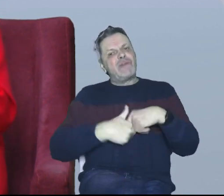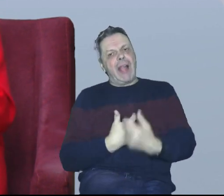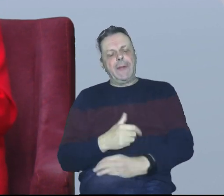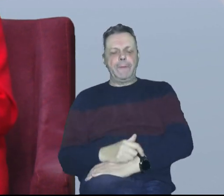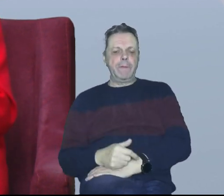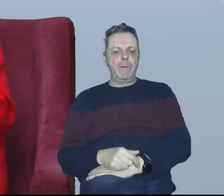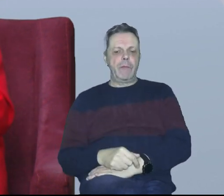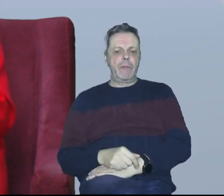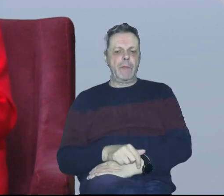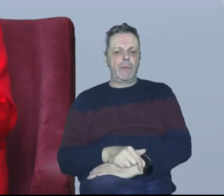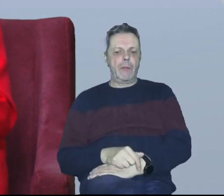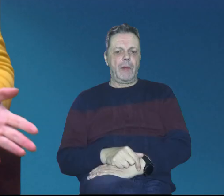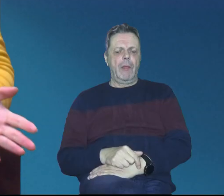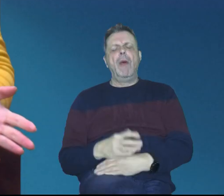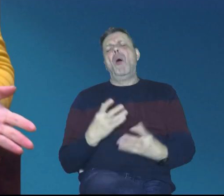od bitnijih?